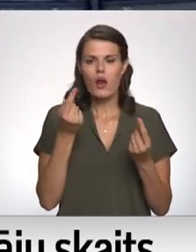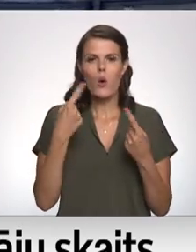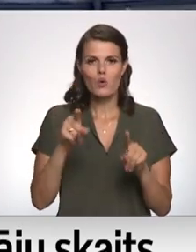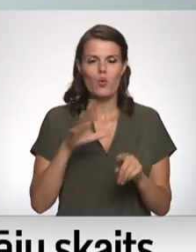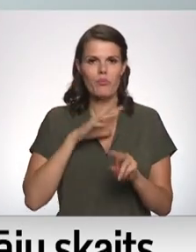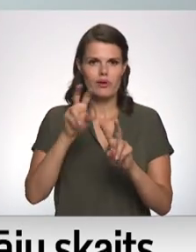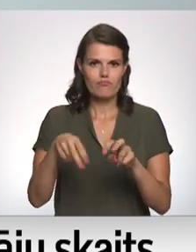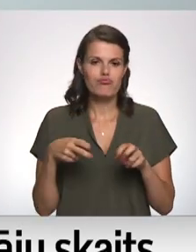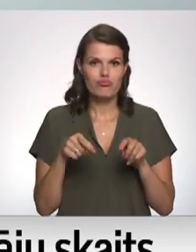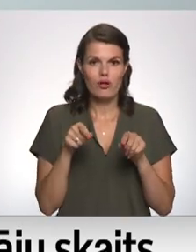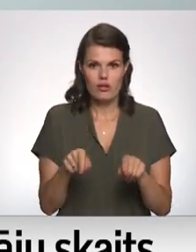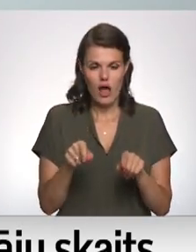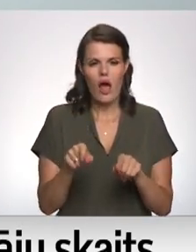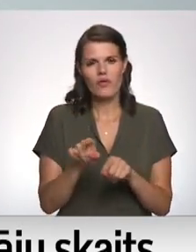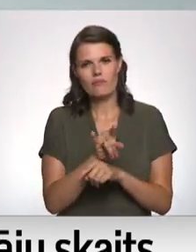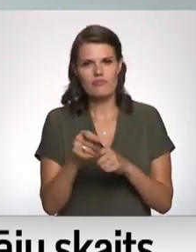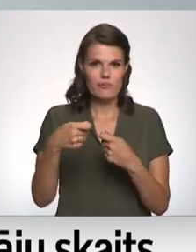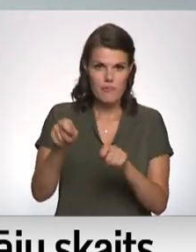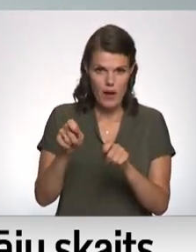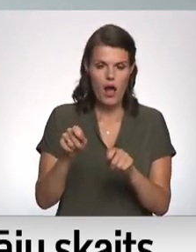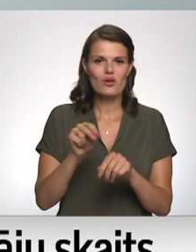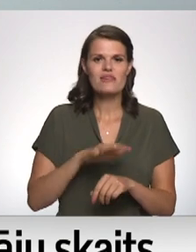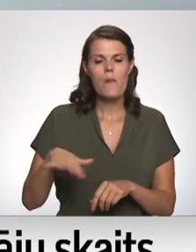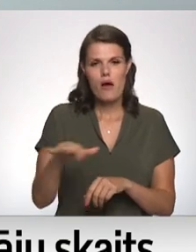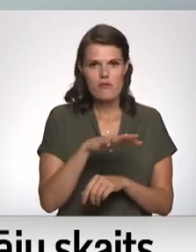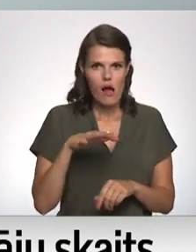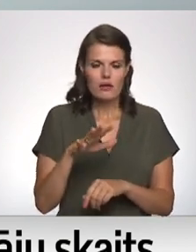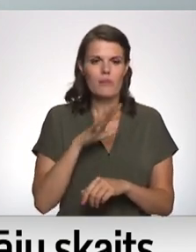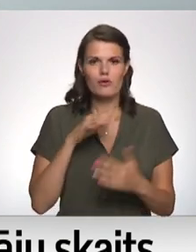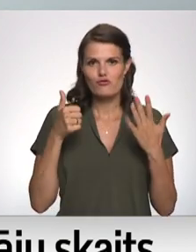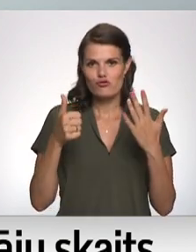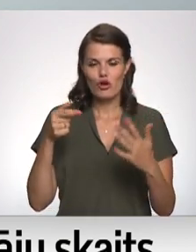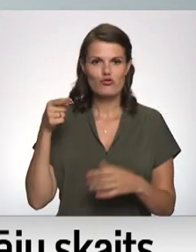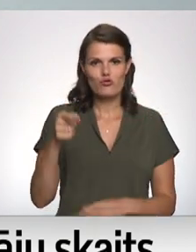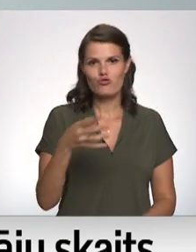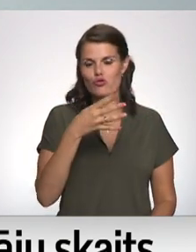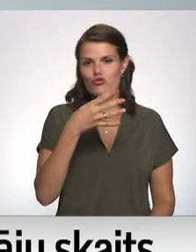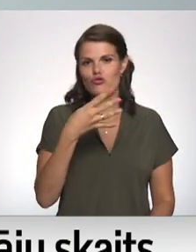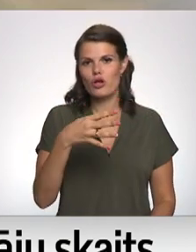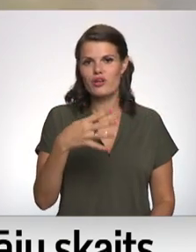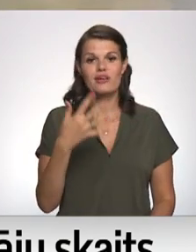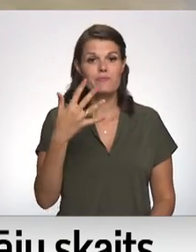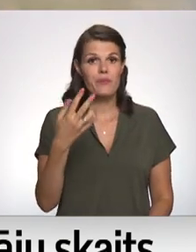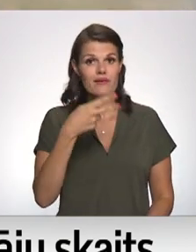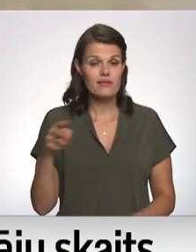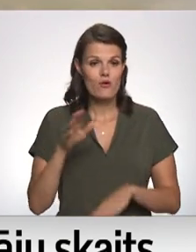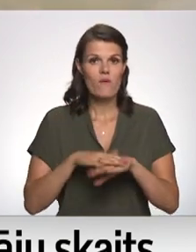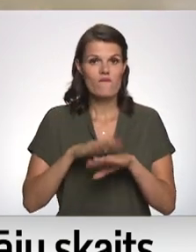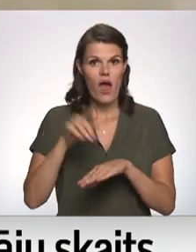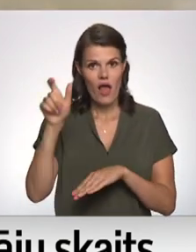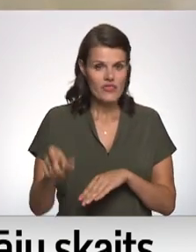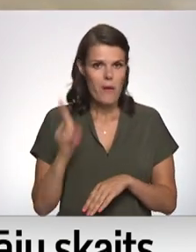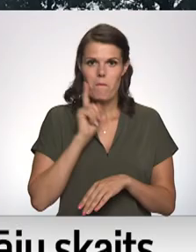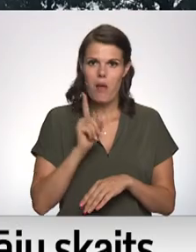krāpnieki izkrāpuši pēc šādām pārdošanas schēmām Zemgales reģionā, ir 6045 eiro. Vainīgos pagaidām vēl